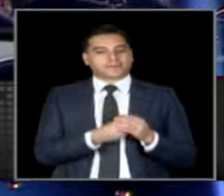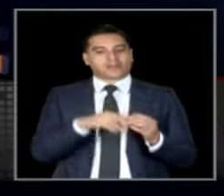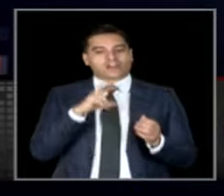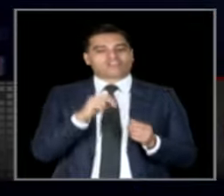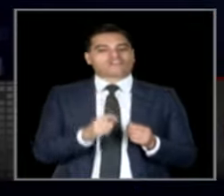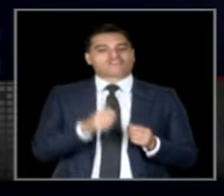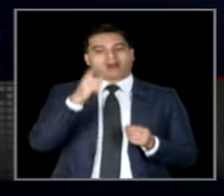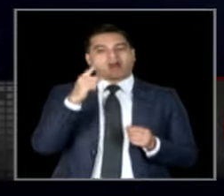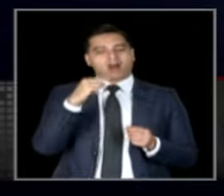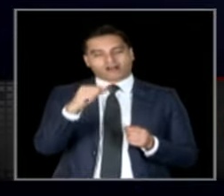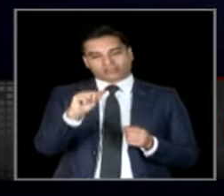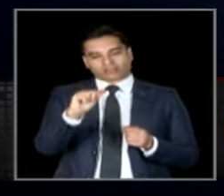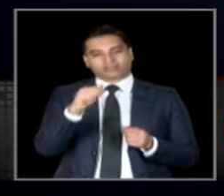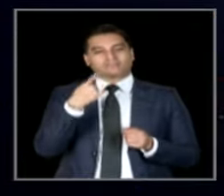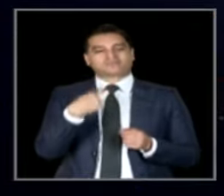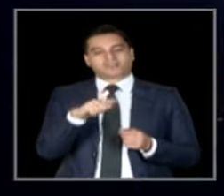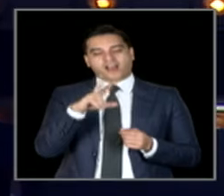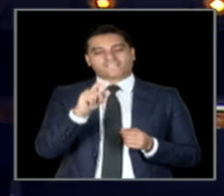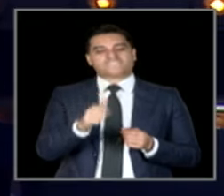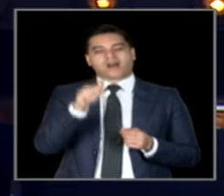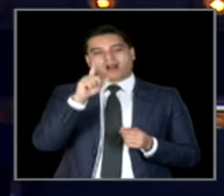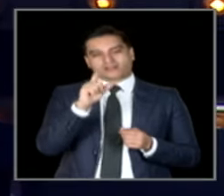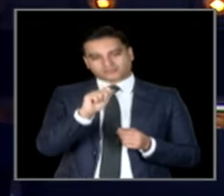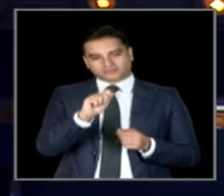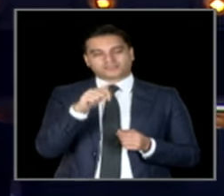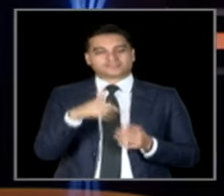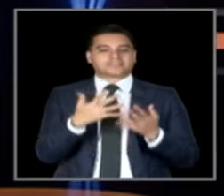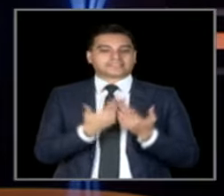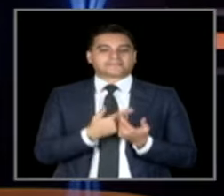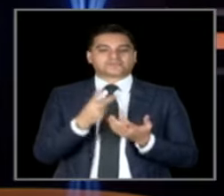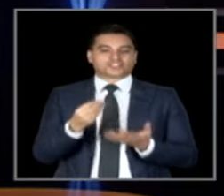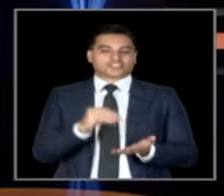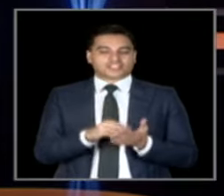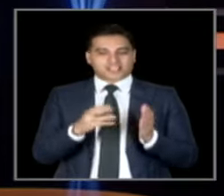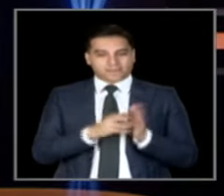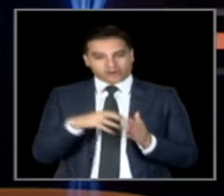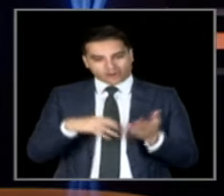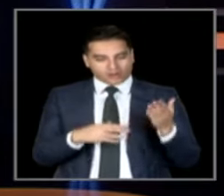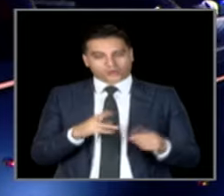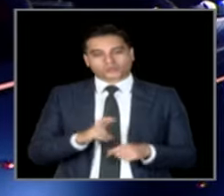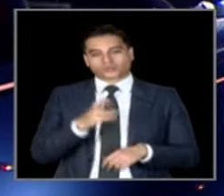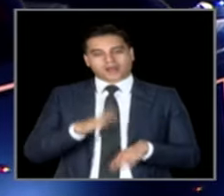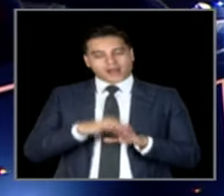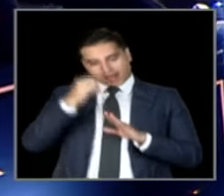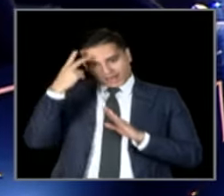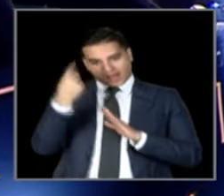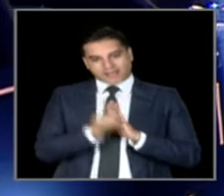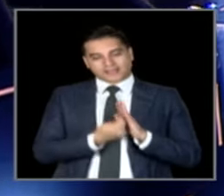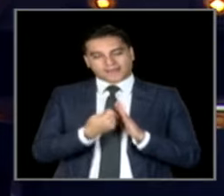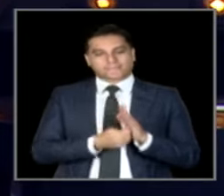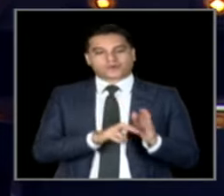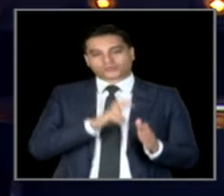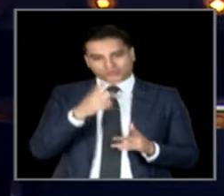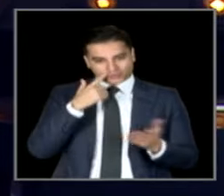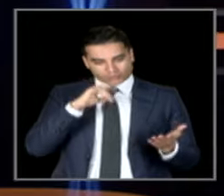عمر بن الفارض. 20 نقطة لجامعة القاهرة، جامعة القاهرة 20. وعندكم سؤال في الأدب،